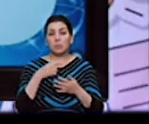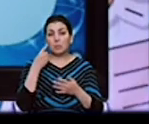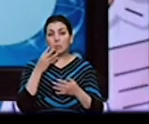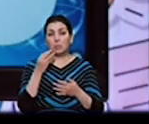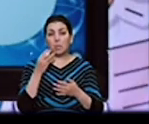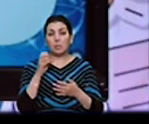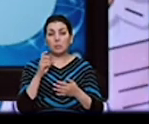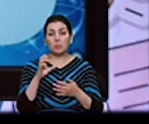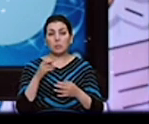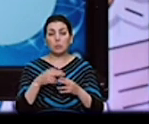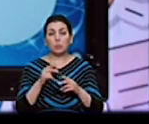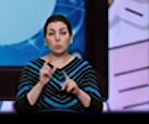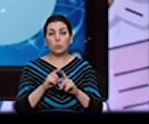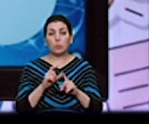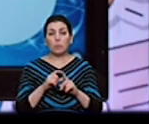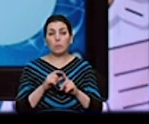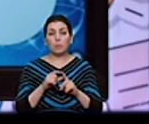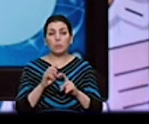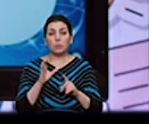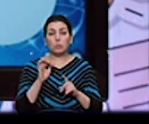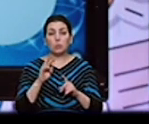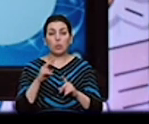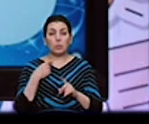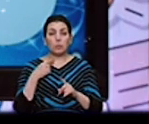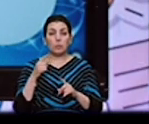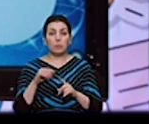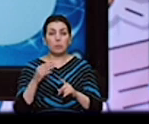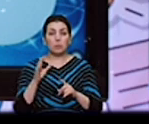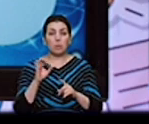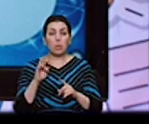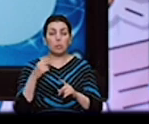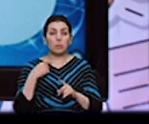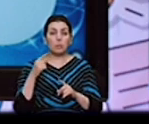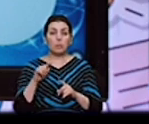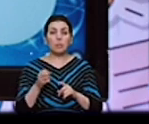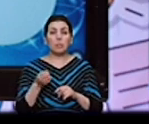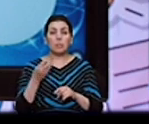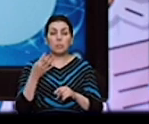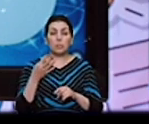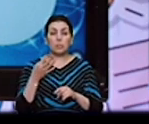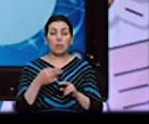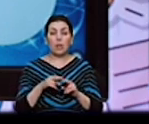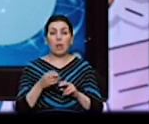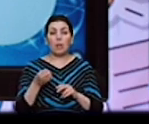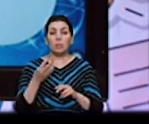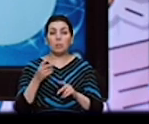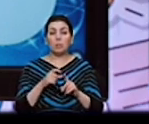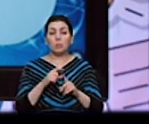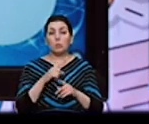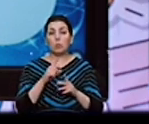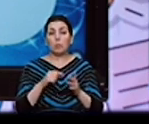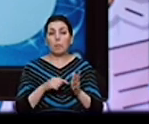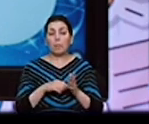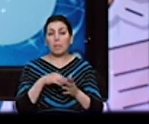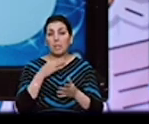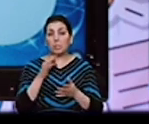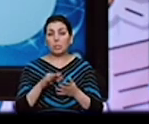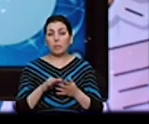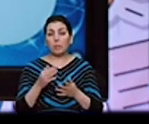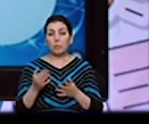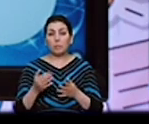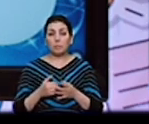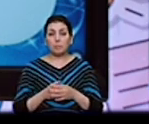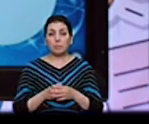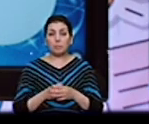narsaning sanog'ini bildirgan so'zlar son deyiladi. Sonlar necha, nechta, qancha so'roqlariga javob